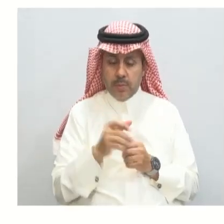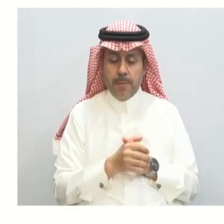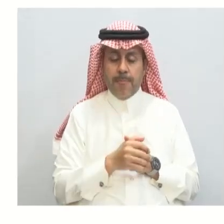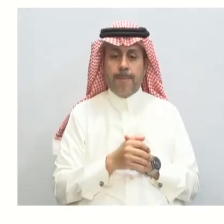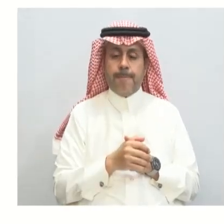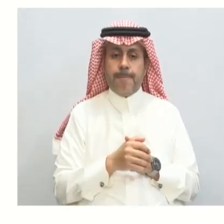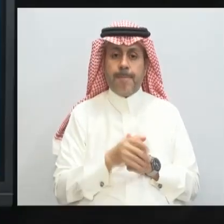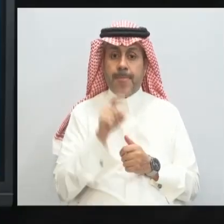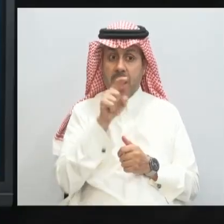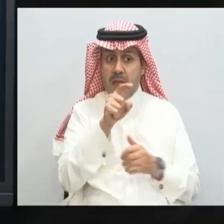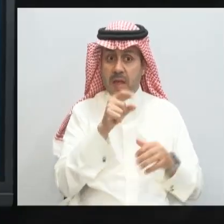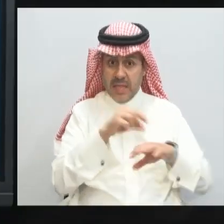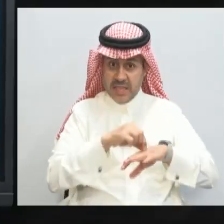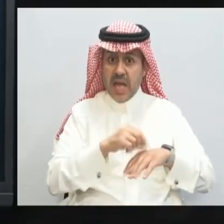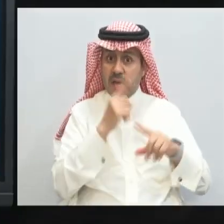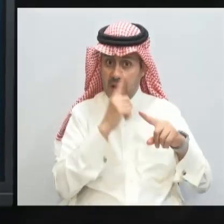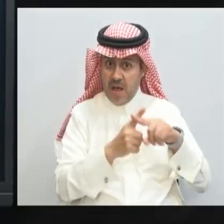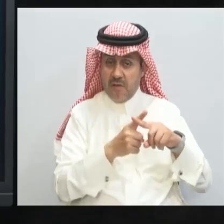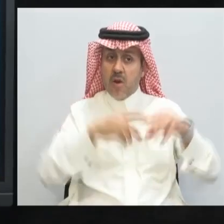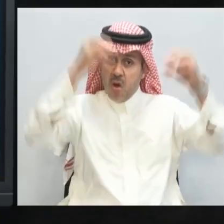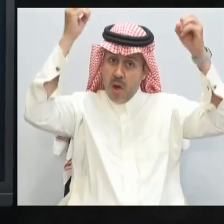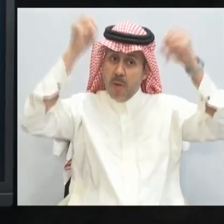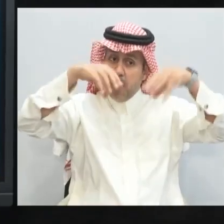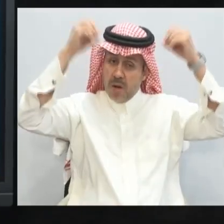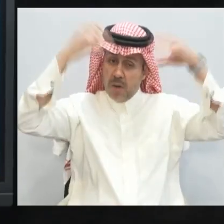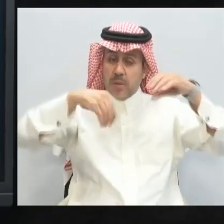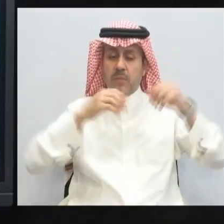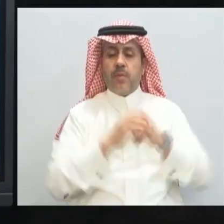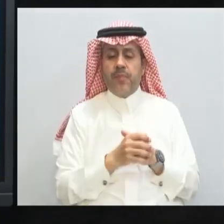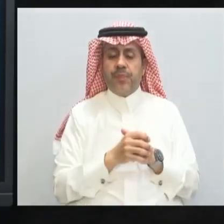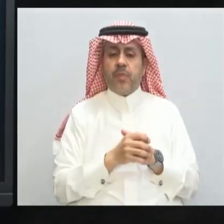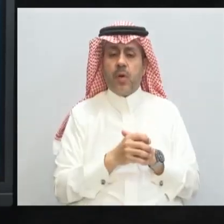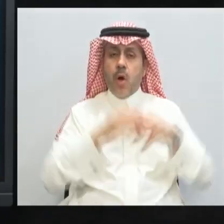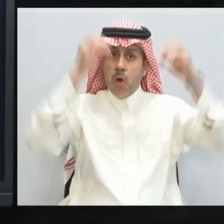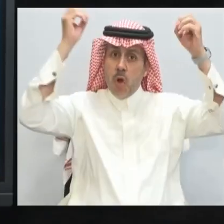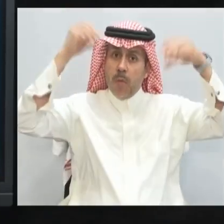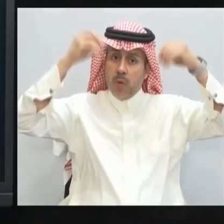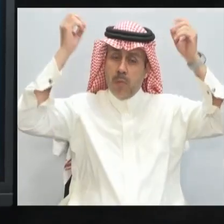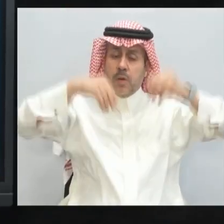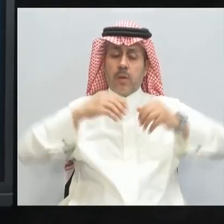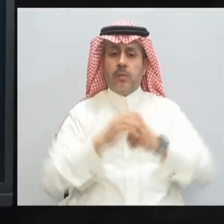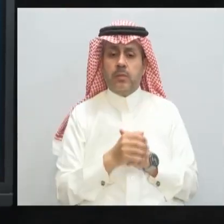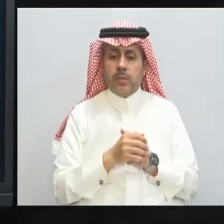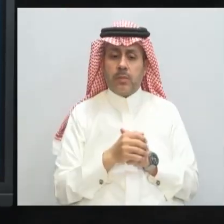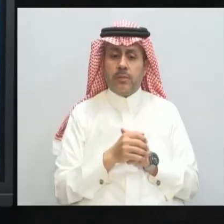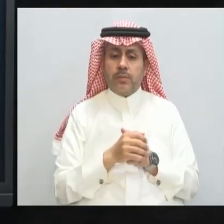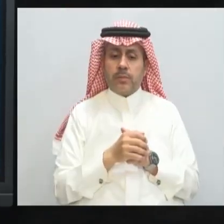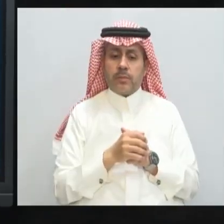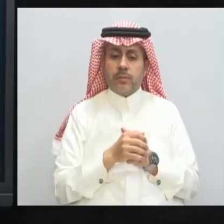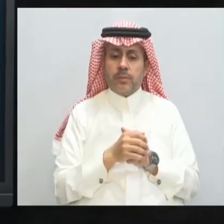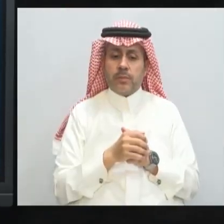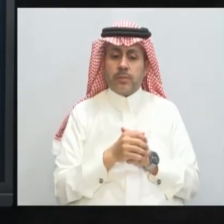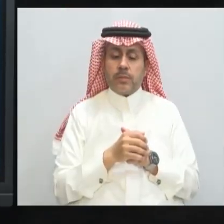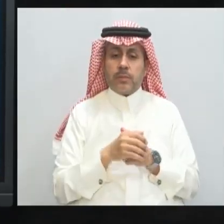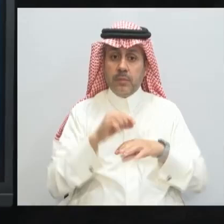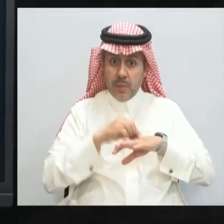القبور هذا الانسان الذي انعم الله عز وجل عليه واعطاه من الرزق والنعم هل